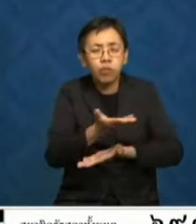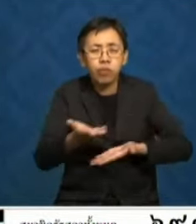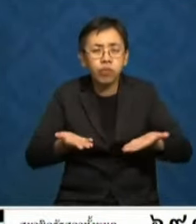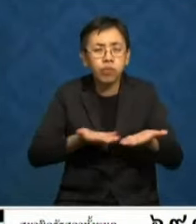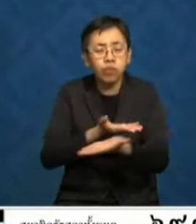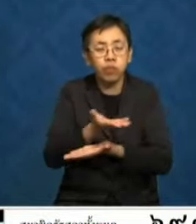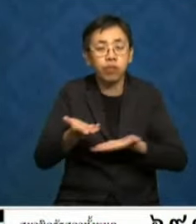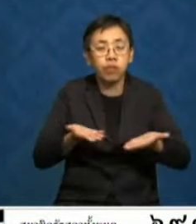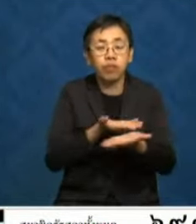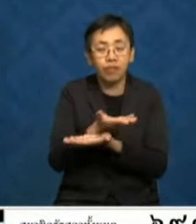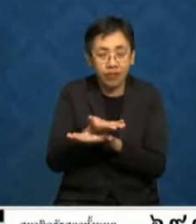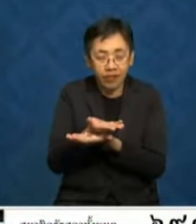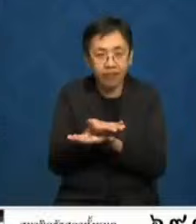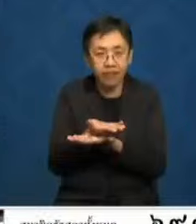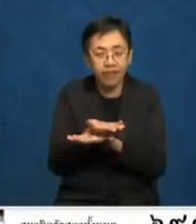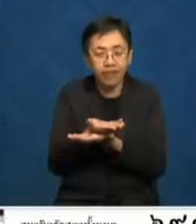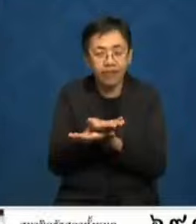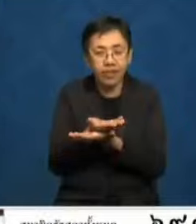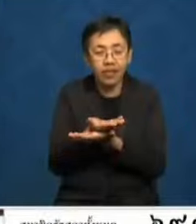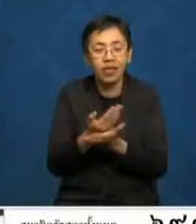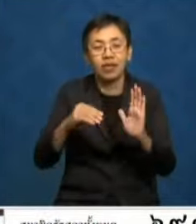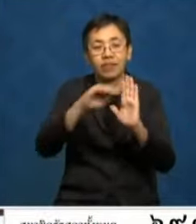กี่ยวกับเรื่องของ